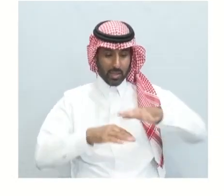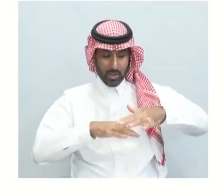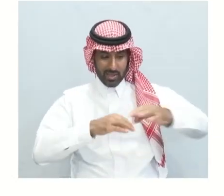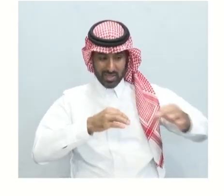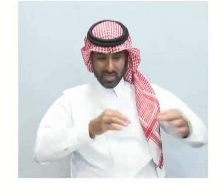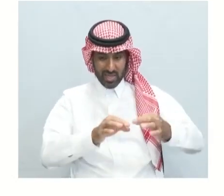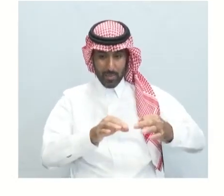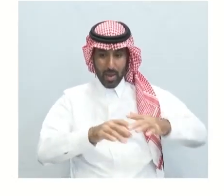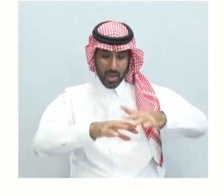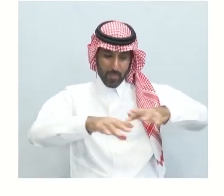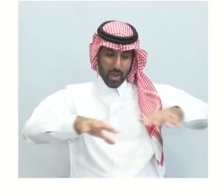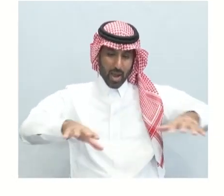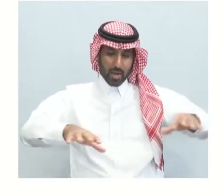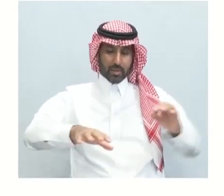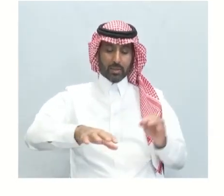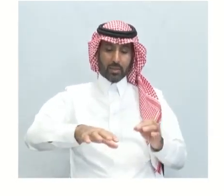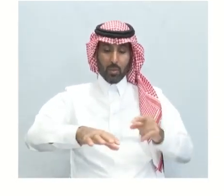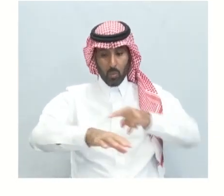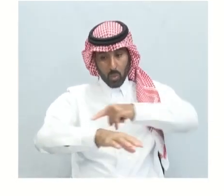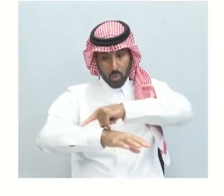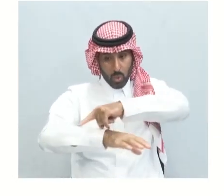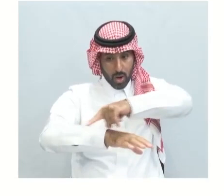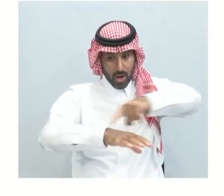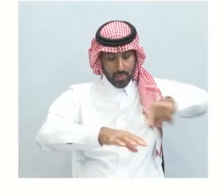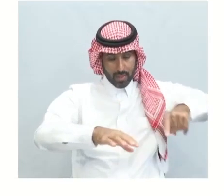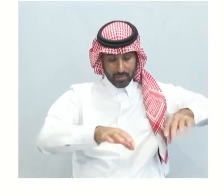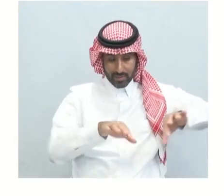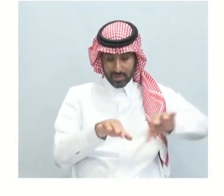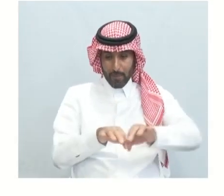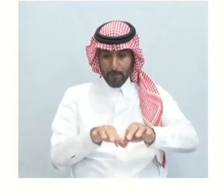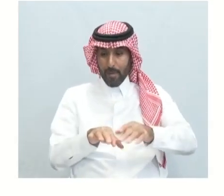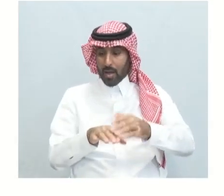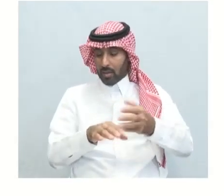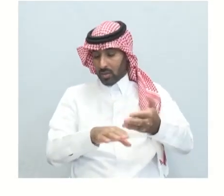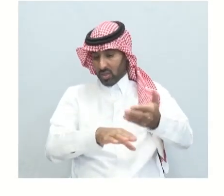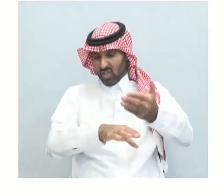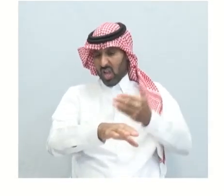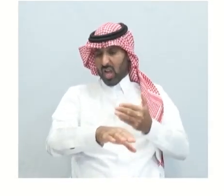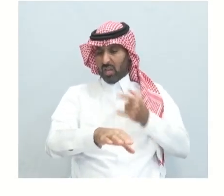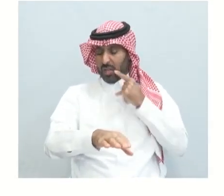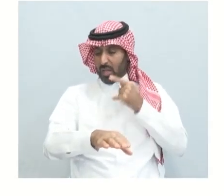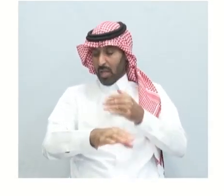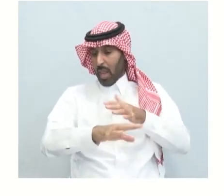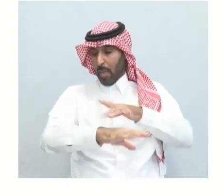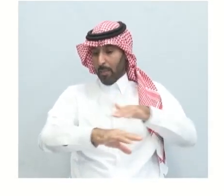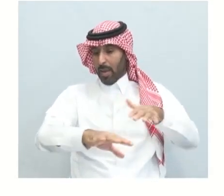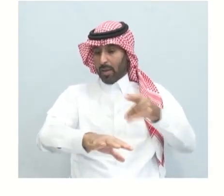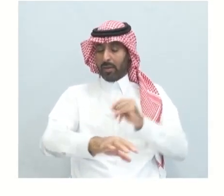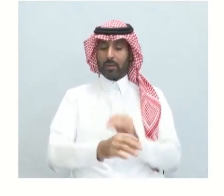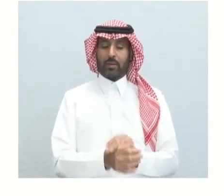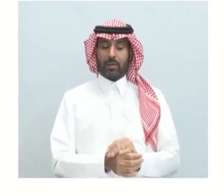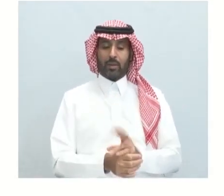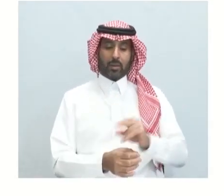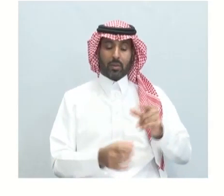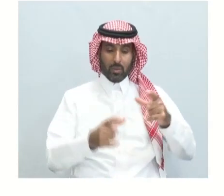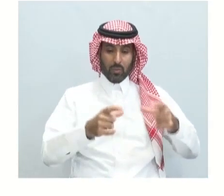قريبه من البحار ومحاذير لها وداخليه حيث القيعان عديمه النفاذيه كتلك التي في